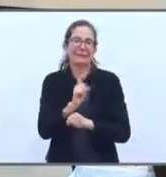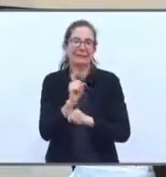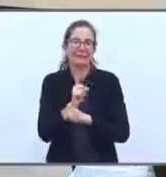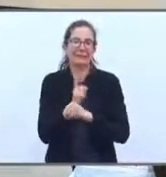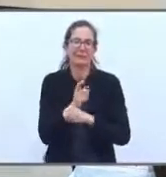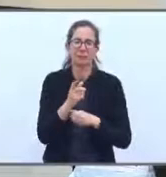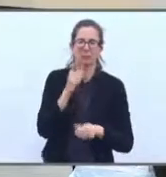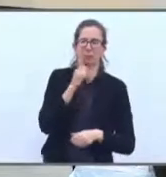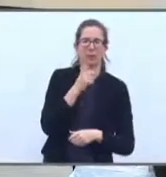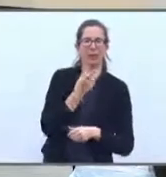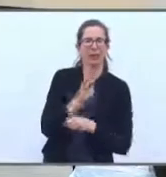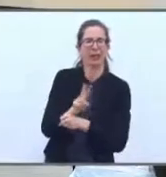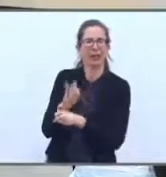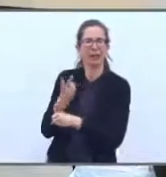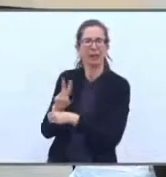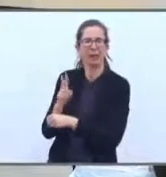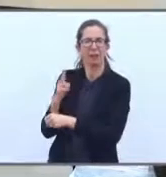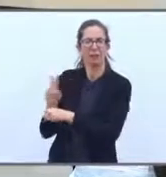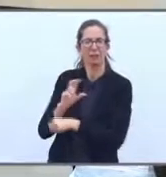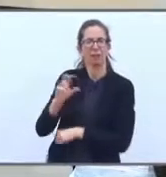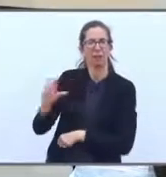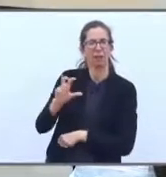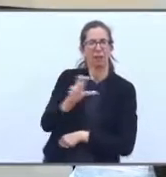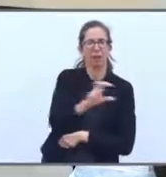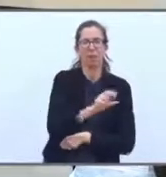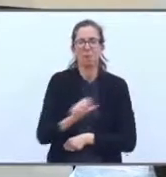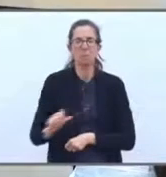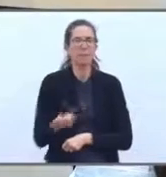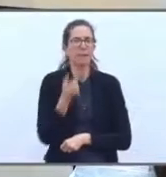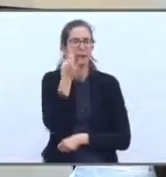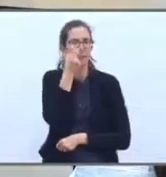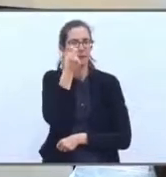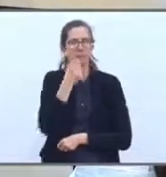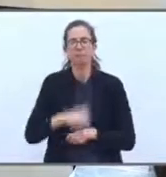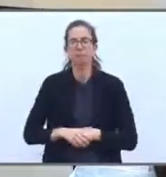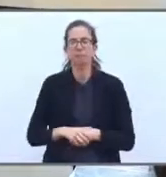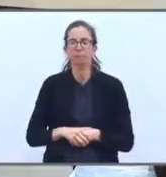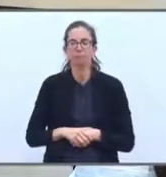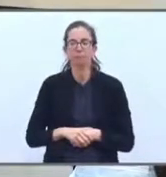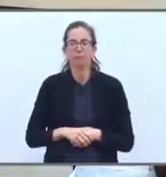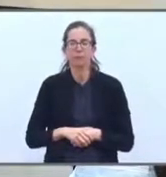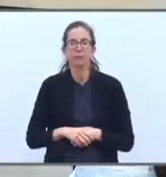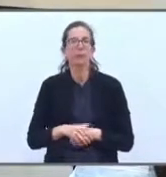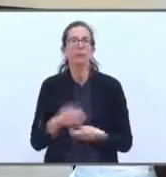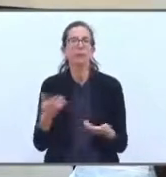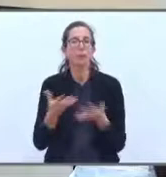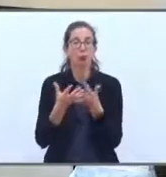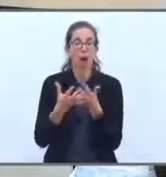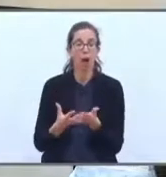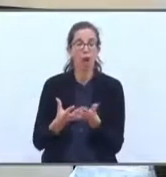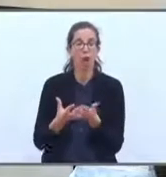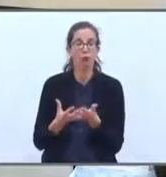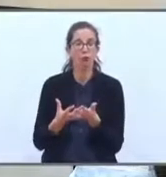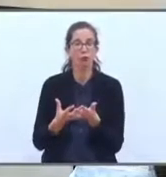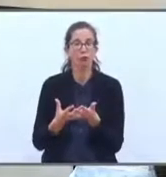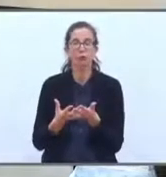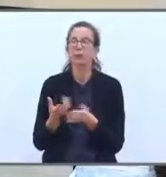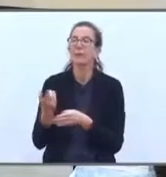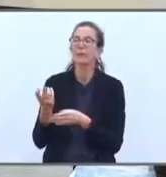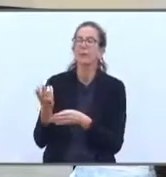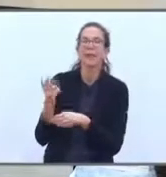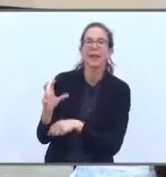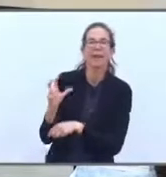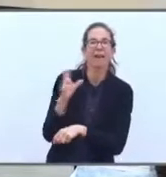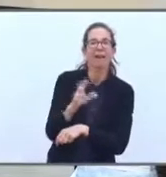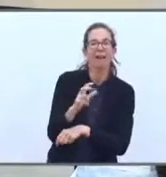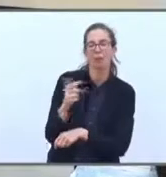La première interrogation, ça concerne le fait que le taux des charges pour les deux délégataires qui est concerné, pour